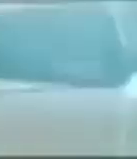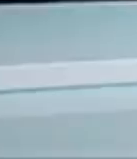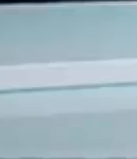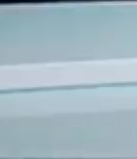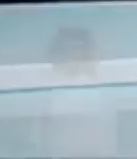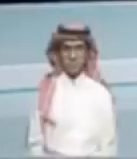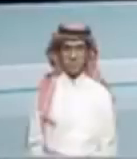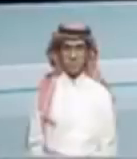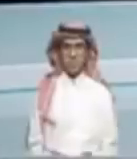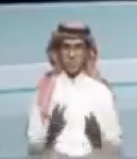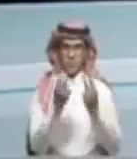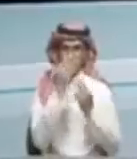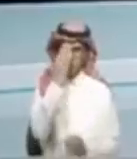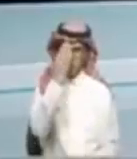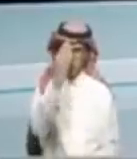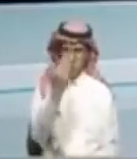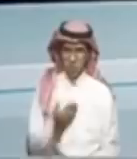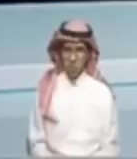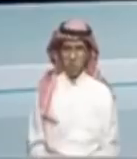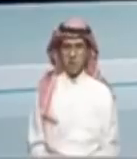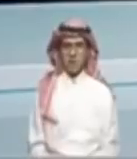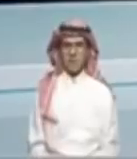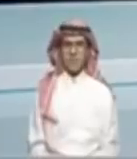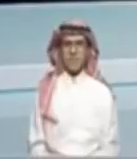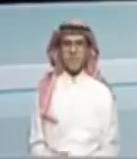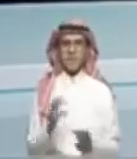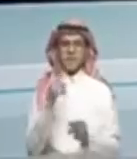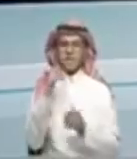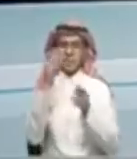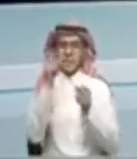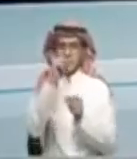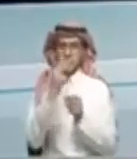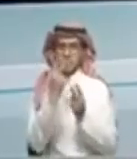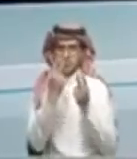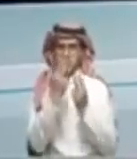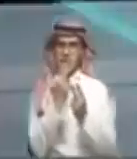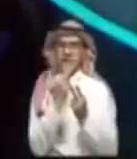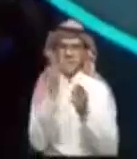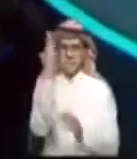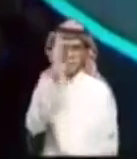شكرا لطيب متابعتكم مشاهدينا الكرام، نلقاكم على خير وإلى اللقاء.